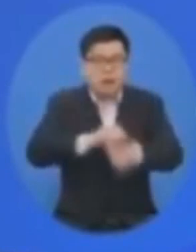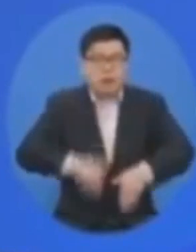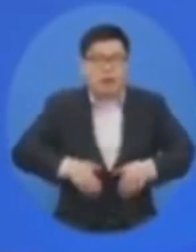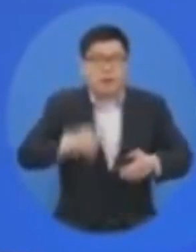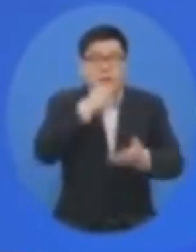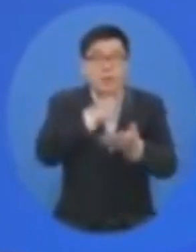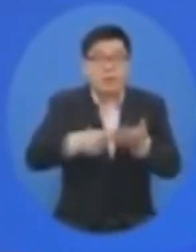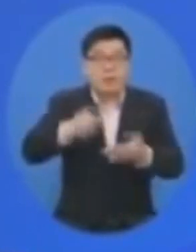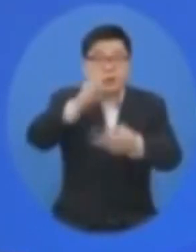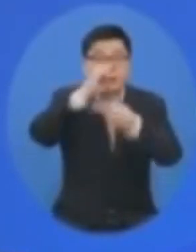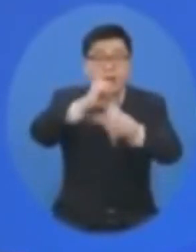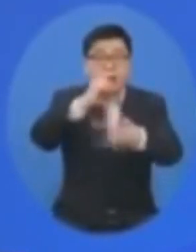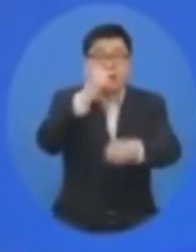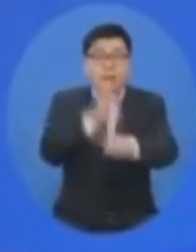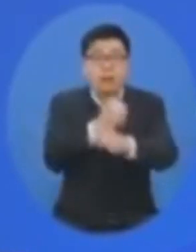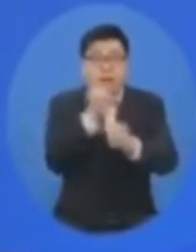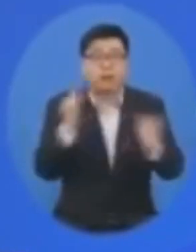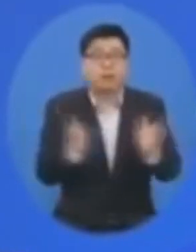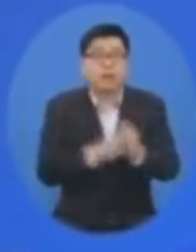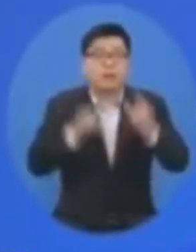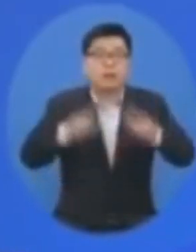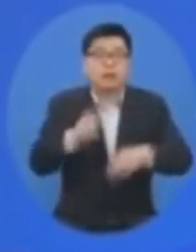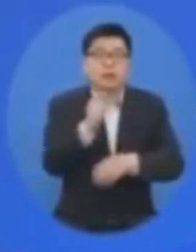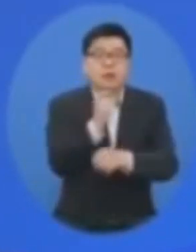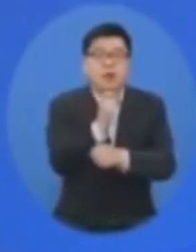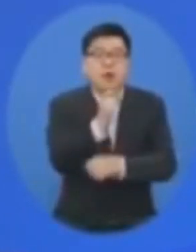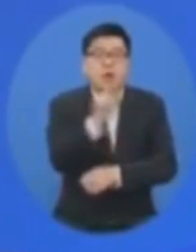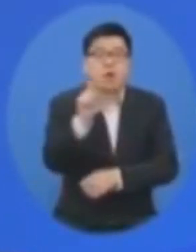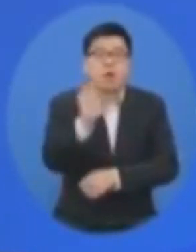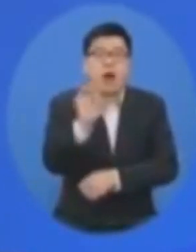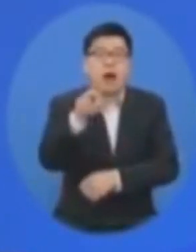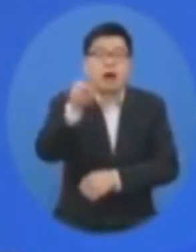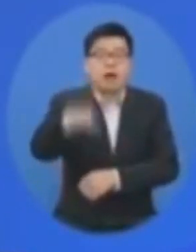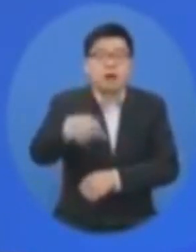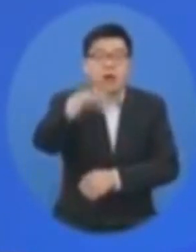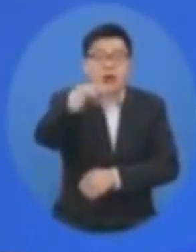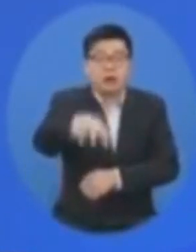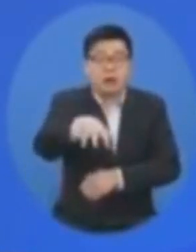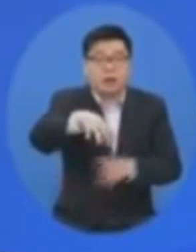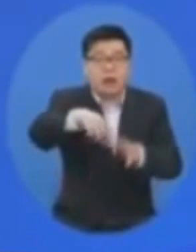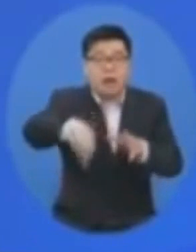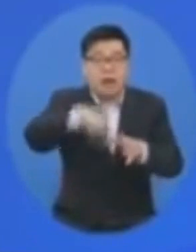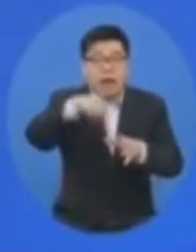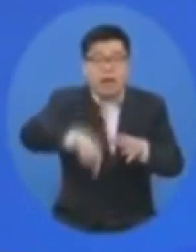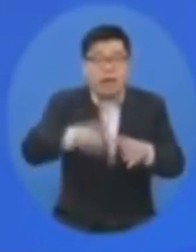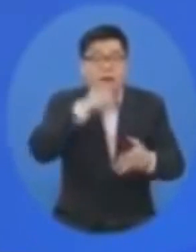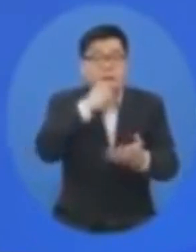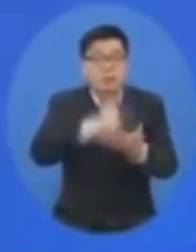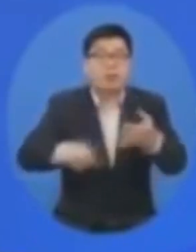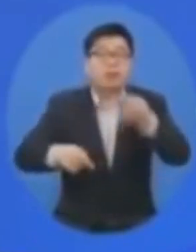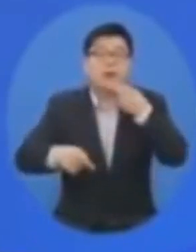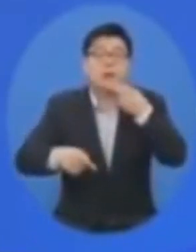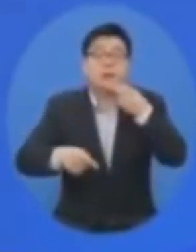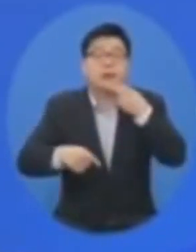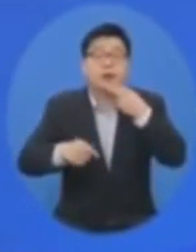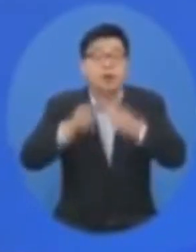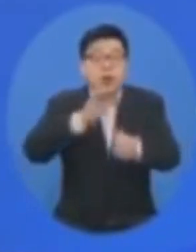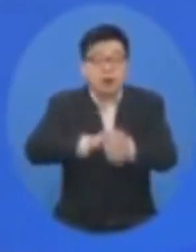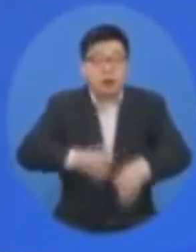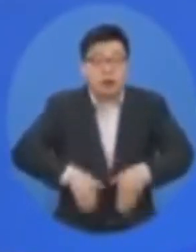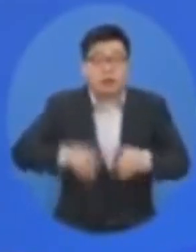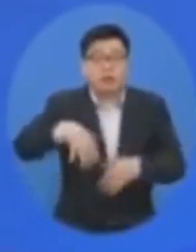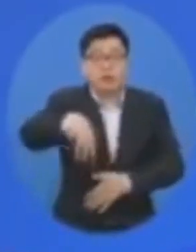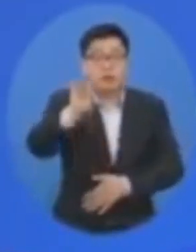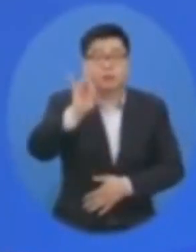만들었습니다. 지금 아마 광역단체가 빚 없는 광역단체가 지금 아마 사상 최초로 경상남도가 빚이 한 푼도